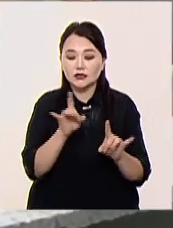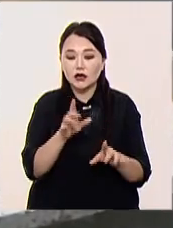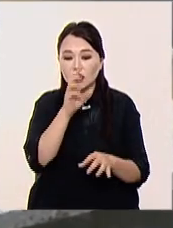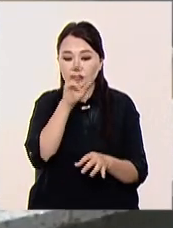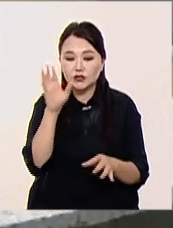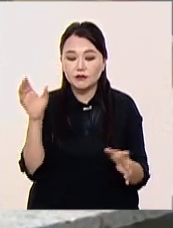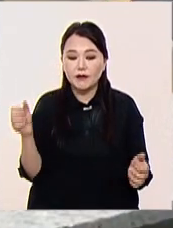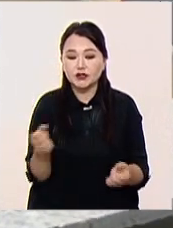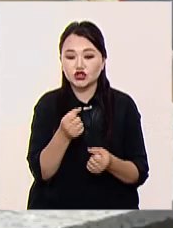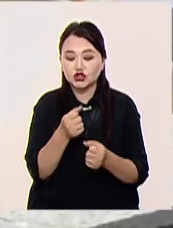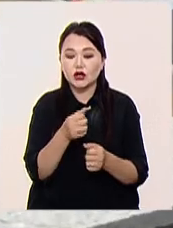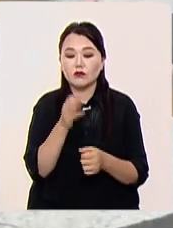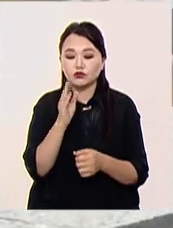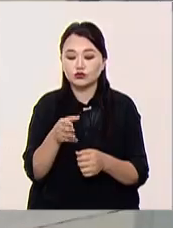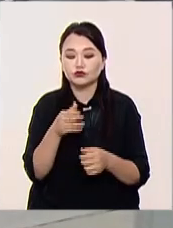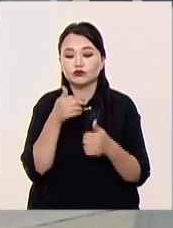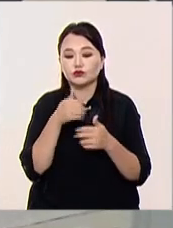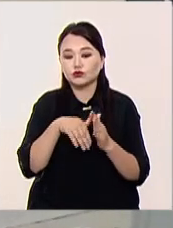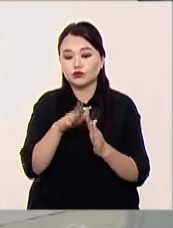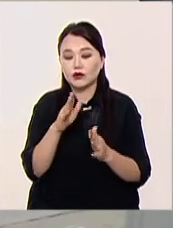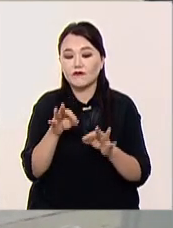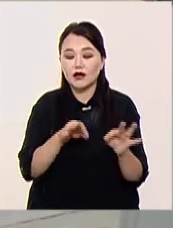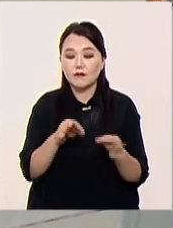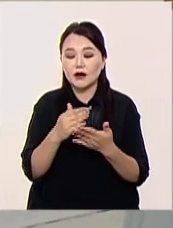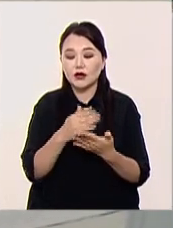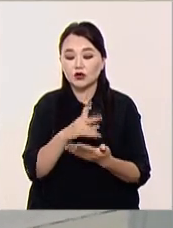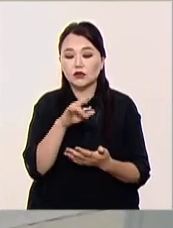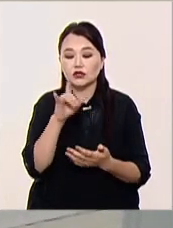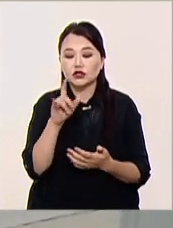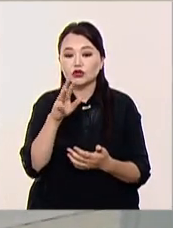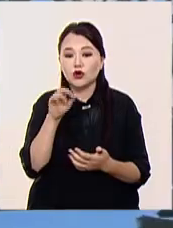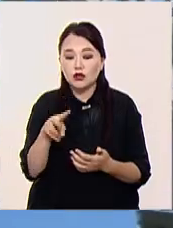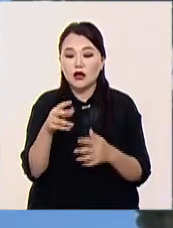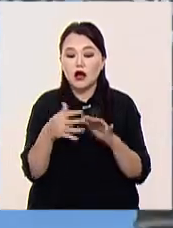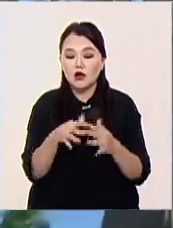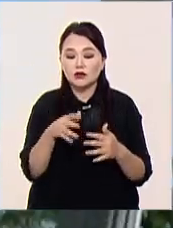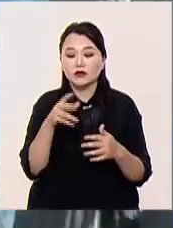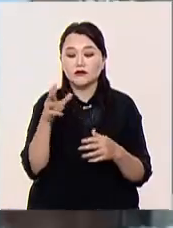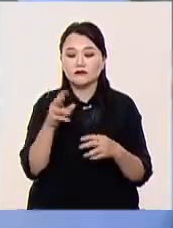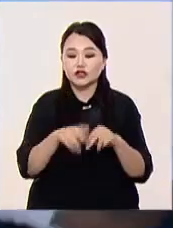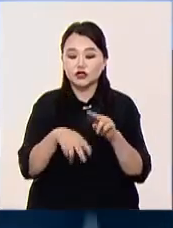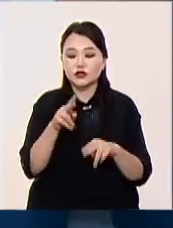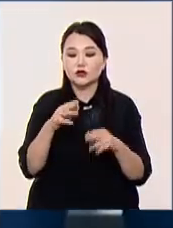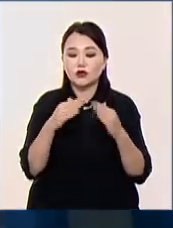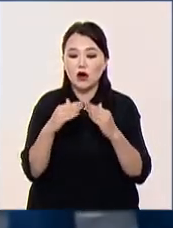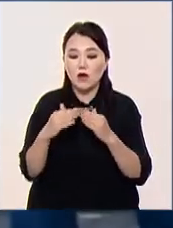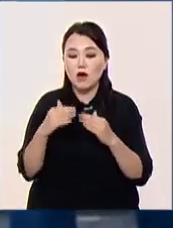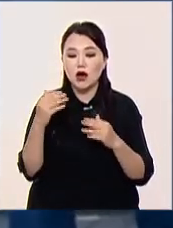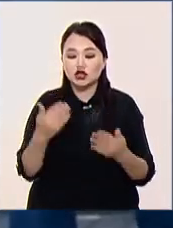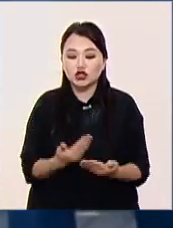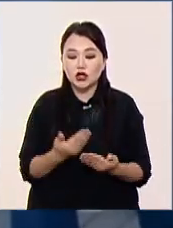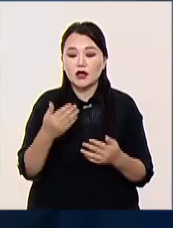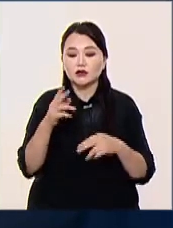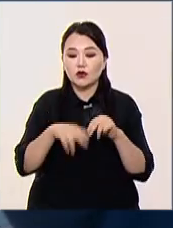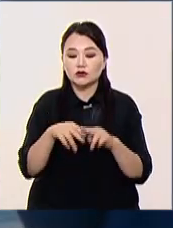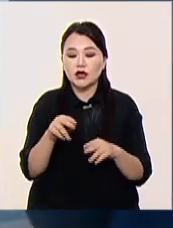государственная поддержка осуществляется эффективно. Например, в рамках программы «Нурлыжол» и «Аул Ельбесага» в селах строятся жилые дома, ведется строительство и